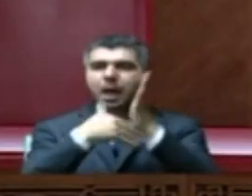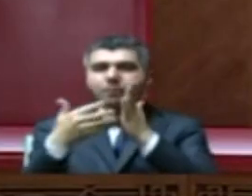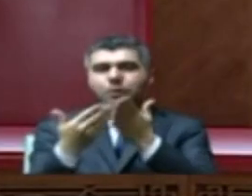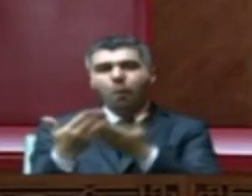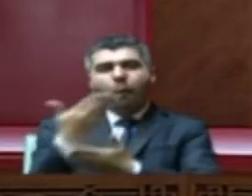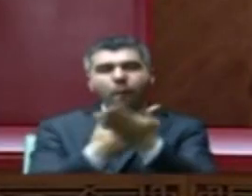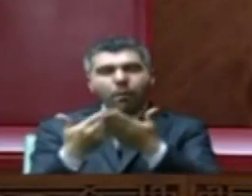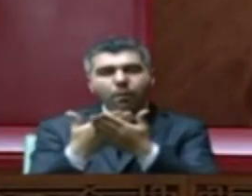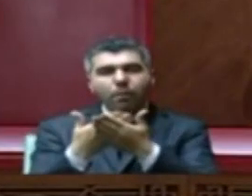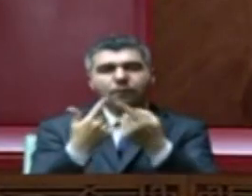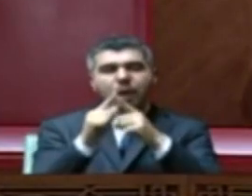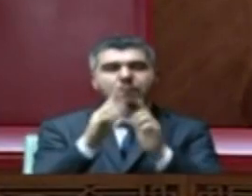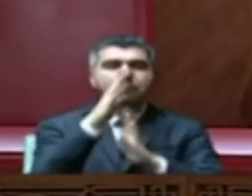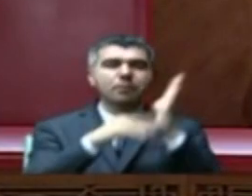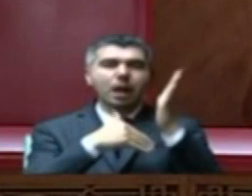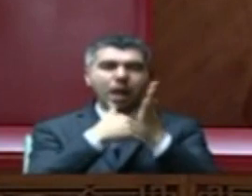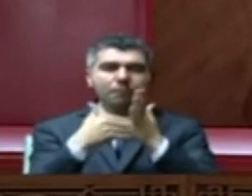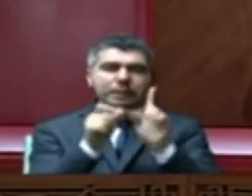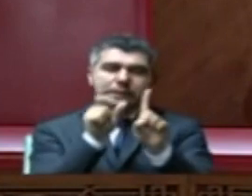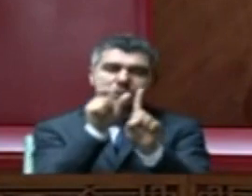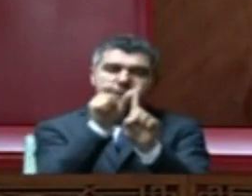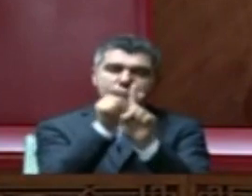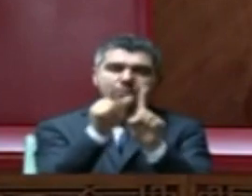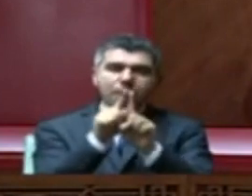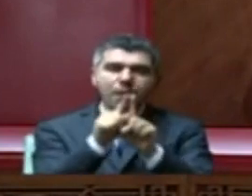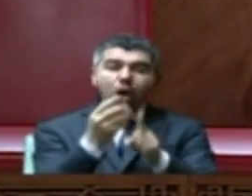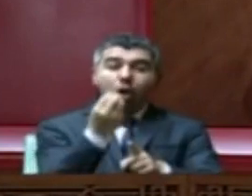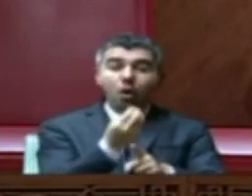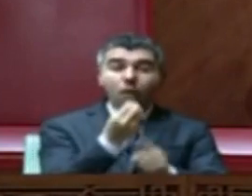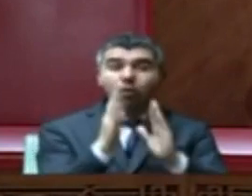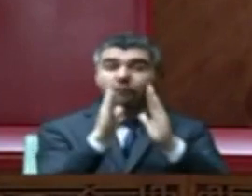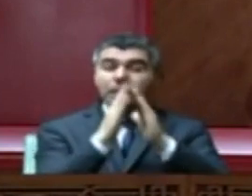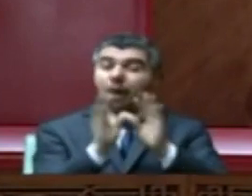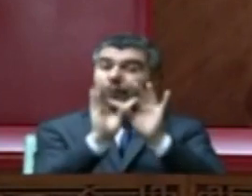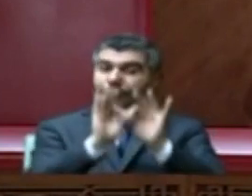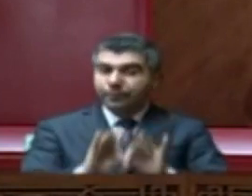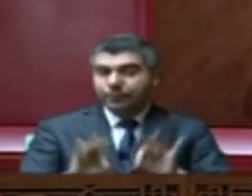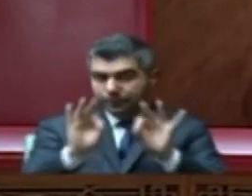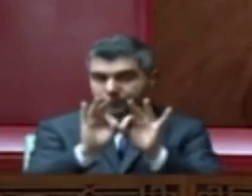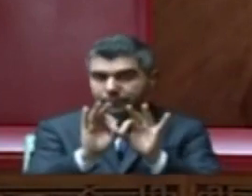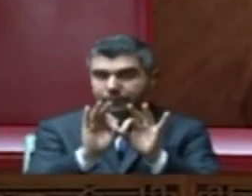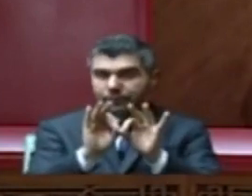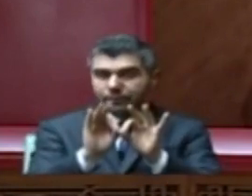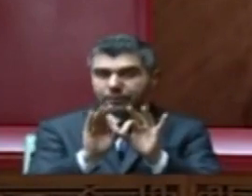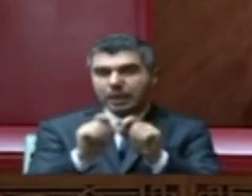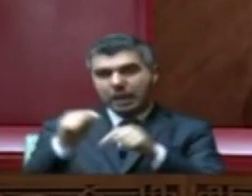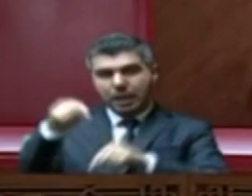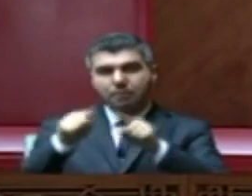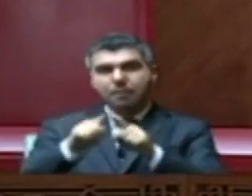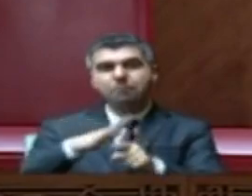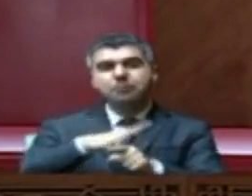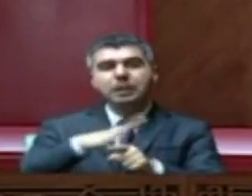ضمنها برنامج يستهدف المشردين من الأطفال، وهو برنامج مدن بدون أطفال في